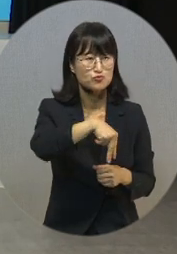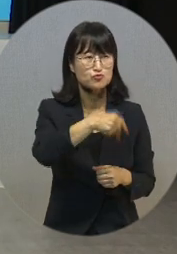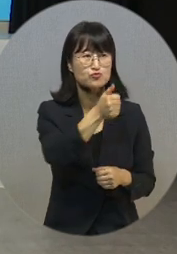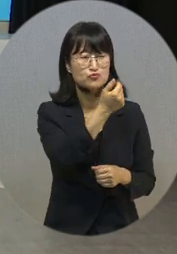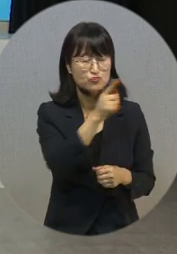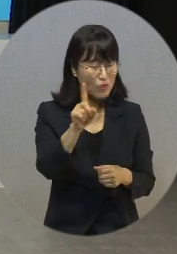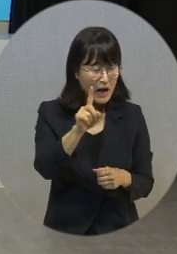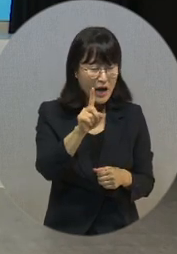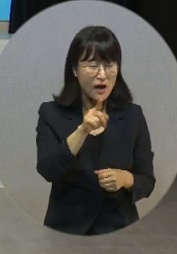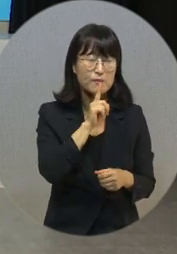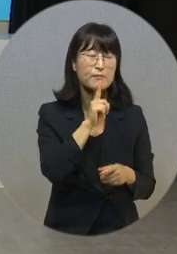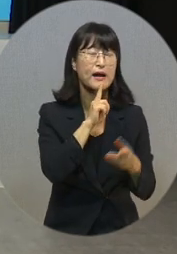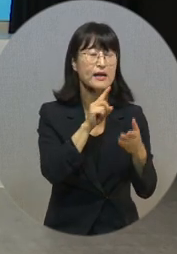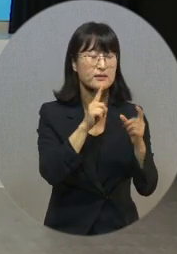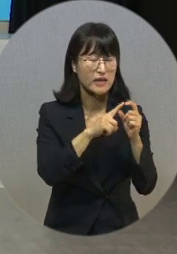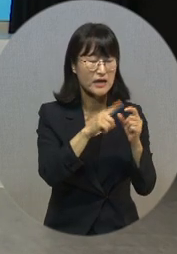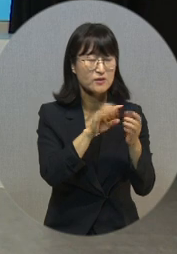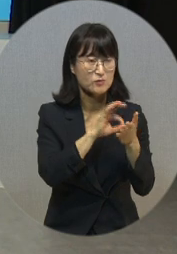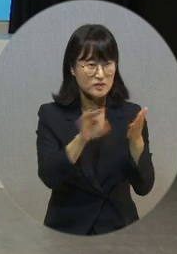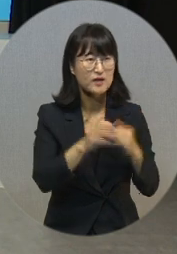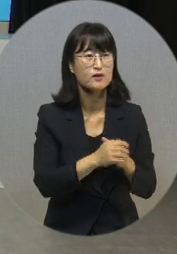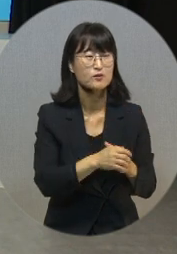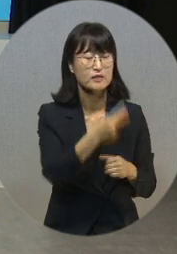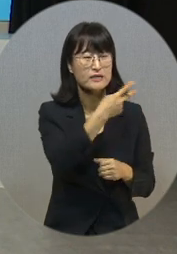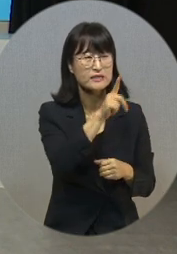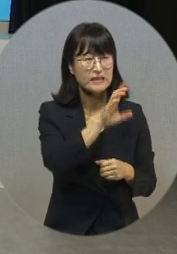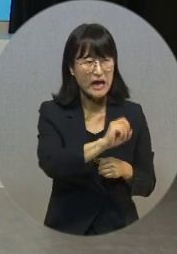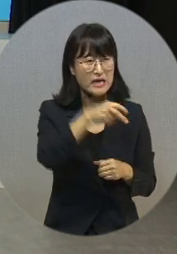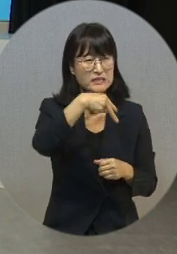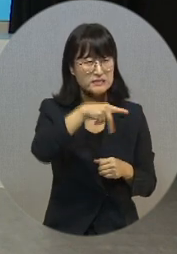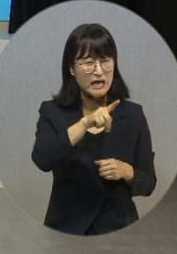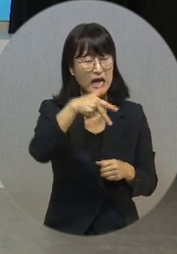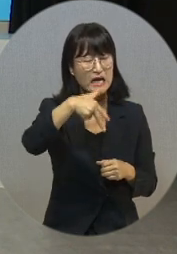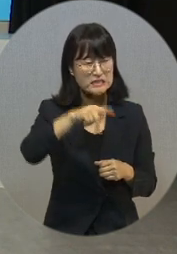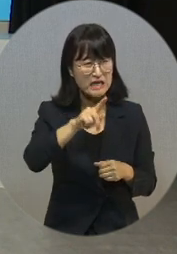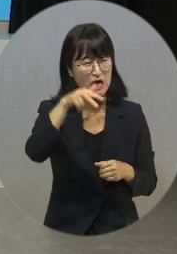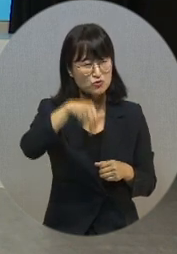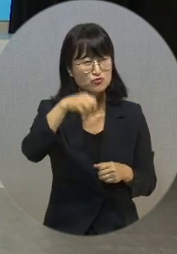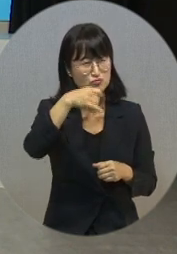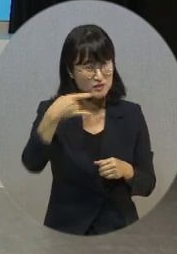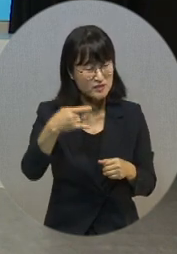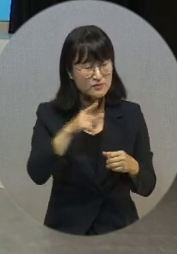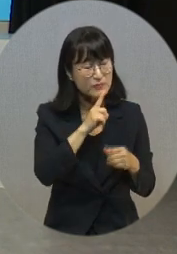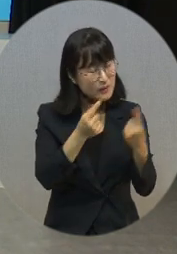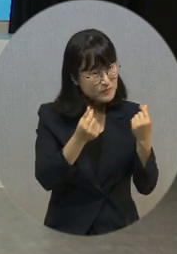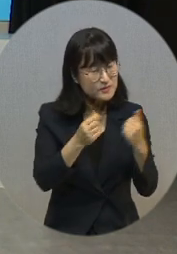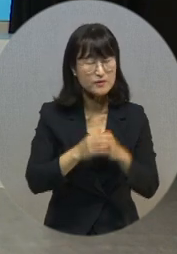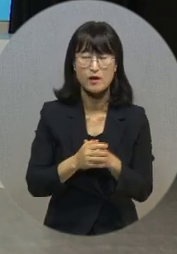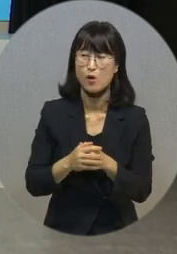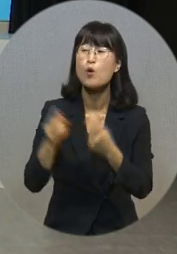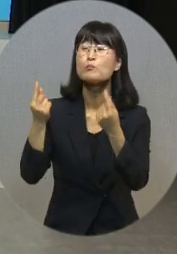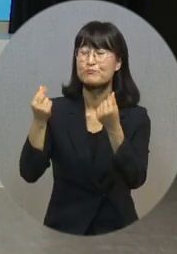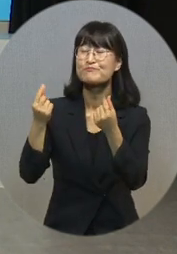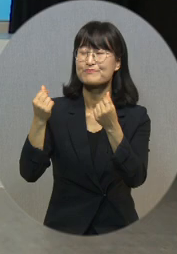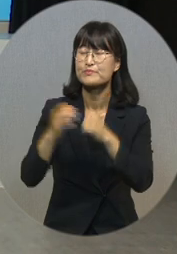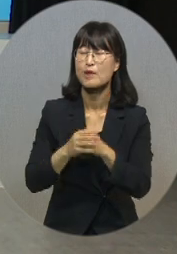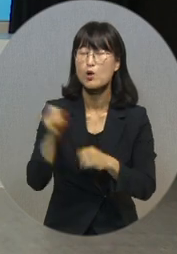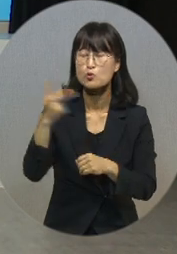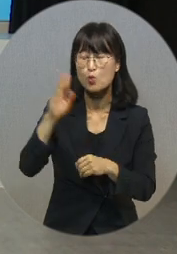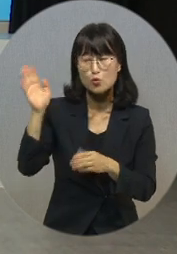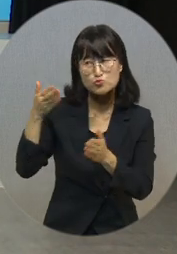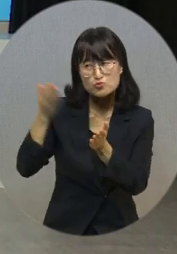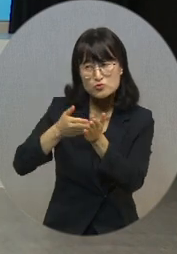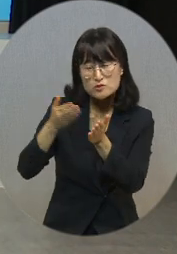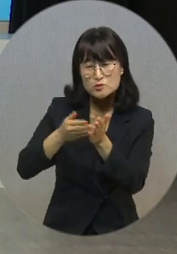그런 얘기도 많이 하잖아요. 당사자주의. 네네. 예, 이거 비슷한 건가요? 네, 비슷하고요. 네. 최근에 또 뉴스